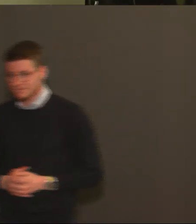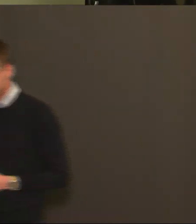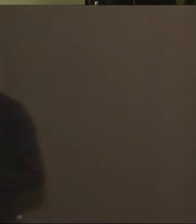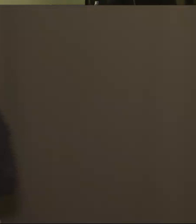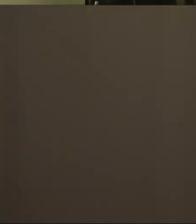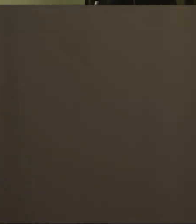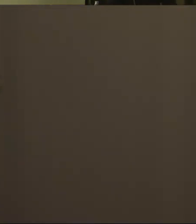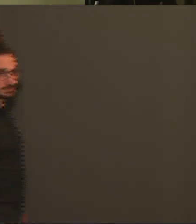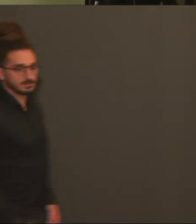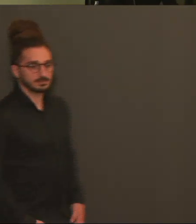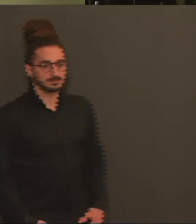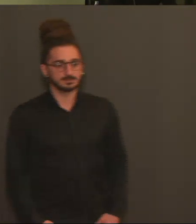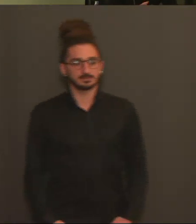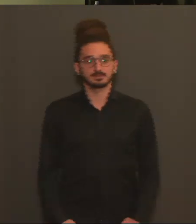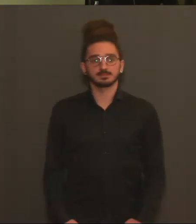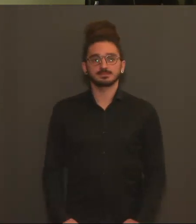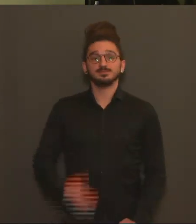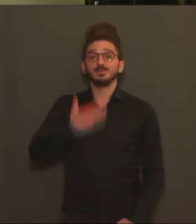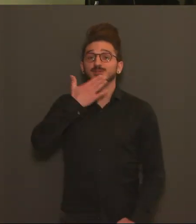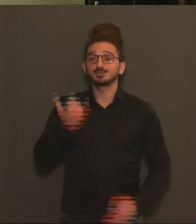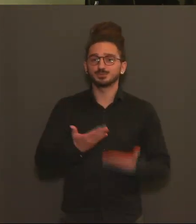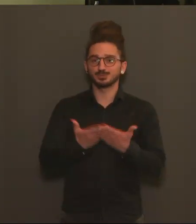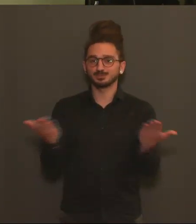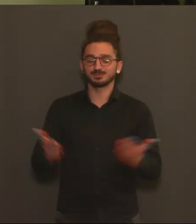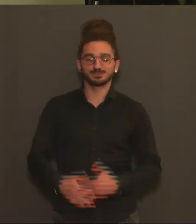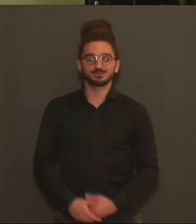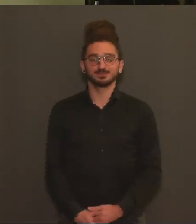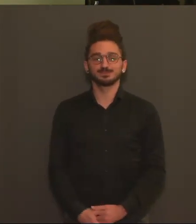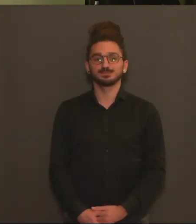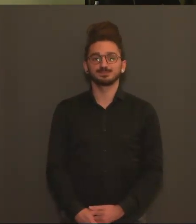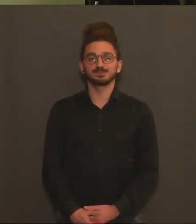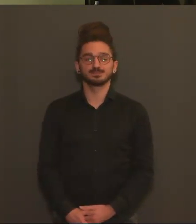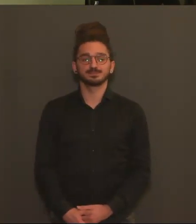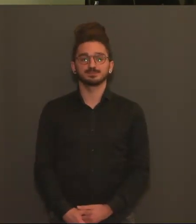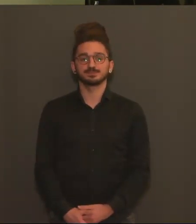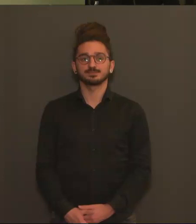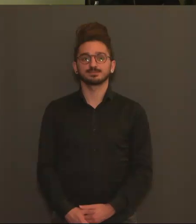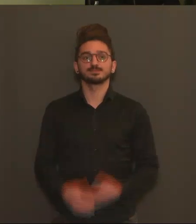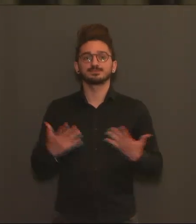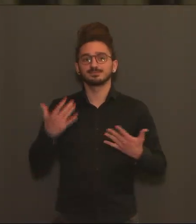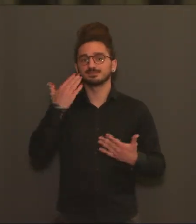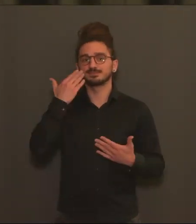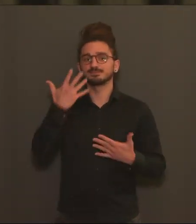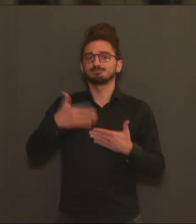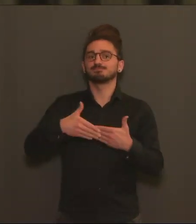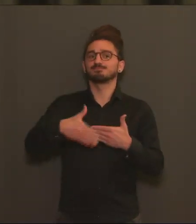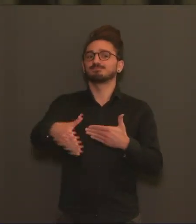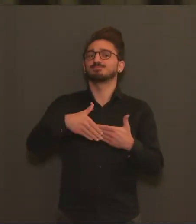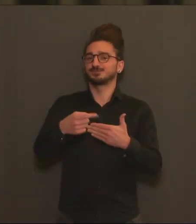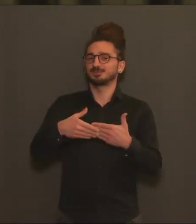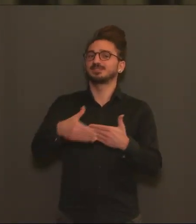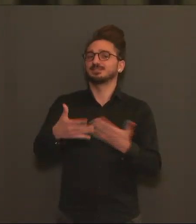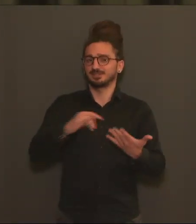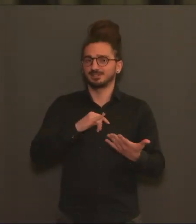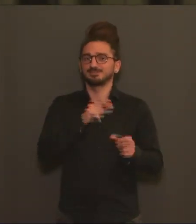Bonjour à toutes et tous. Dans les semaines à venir, des centaines de milliers de citoyens recevront des invitations pour les se faire